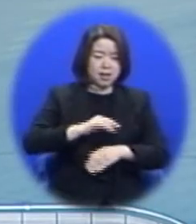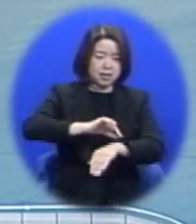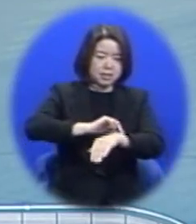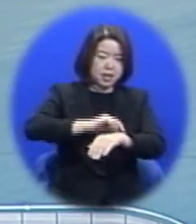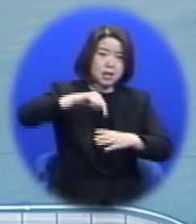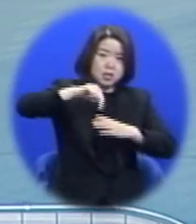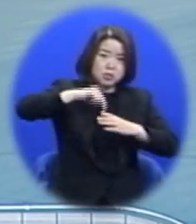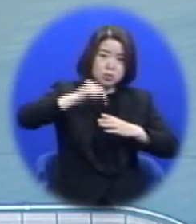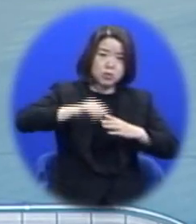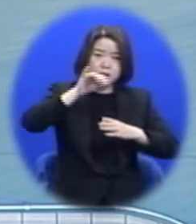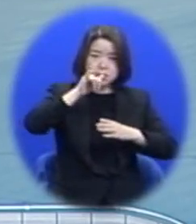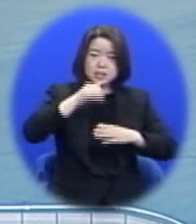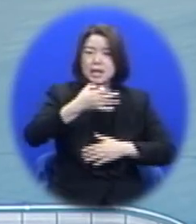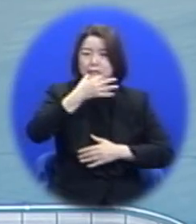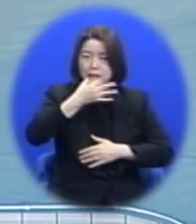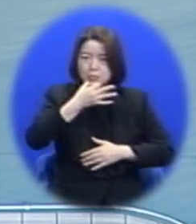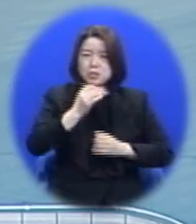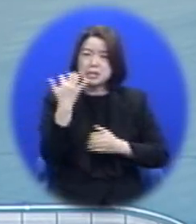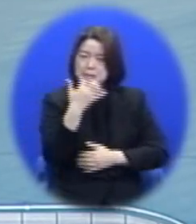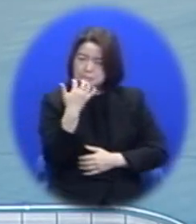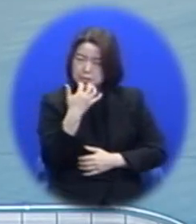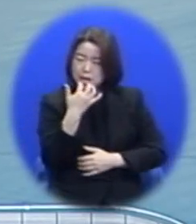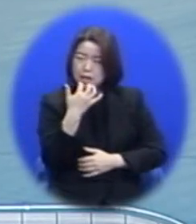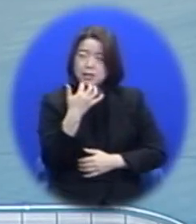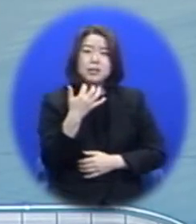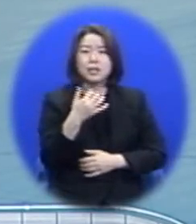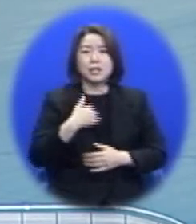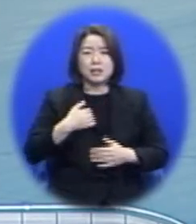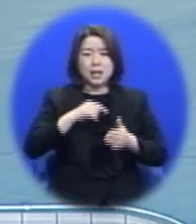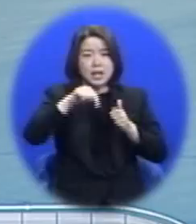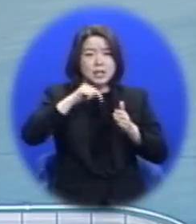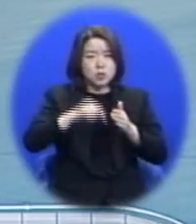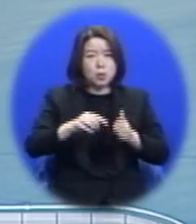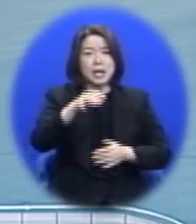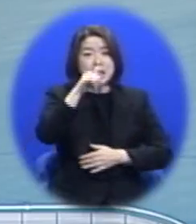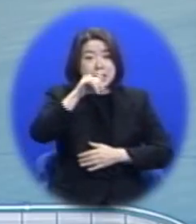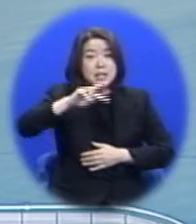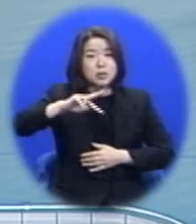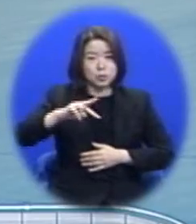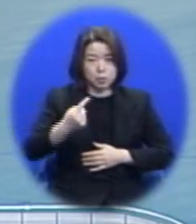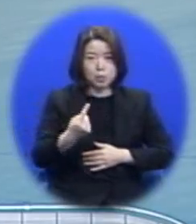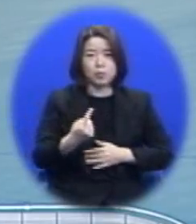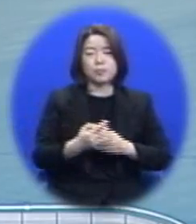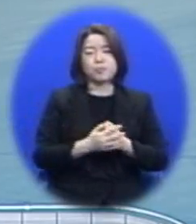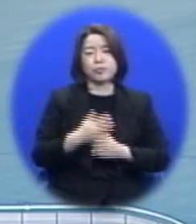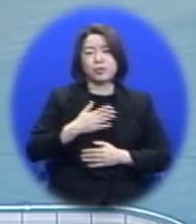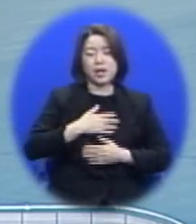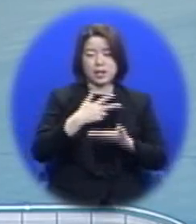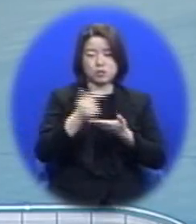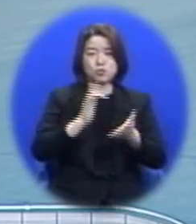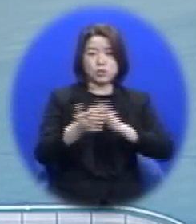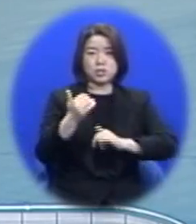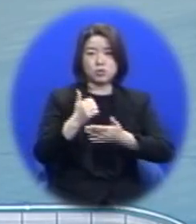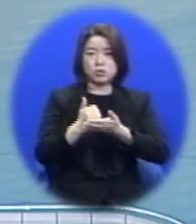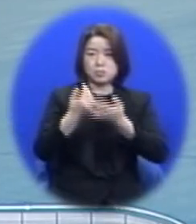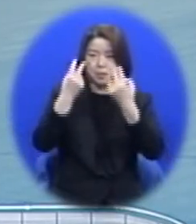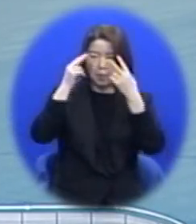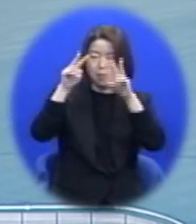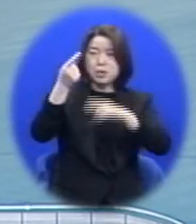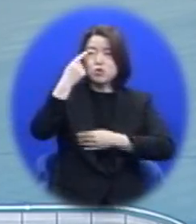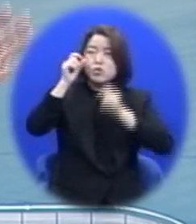속까지 탐심과 그리고 음란이 내 속에 있다 하더라도 내가 주 예수님을 바라보는 눈이